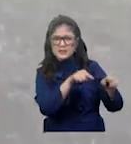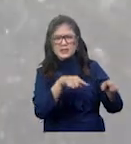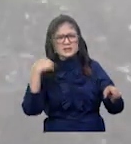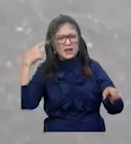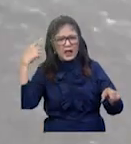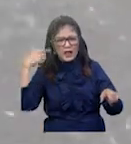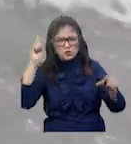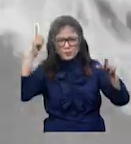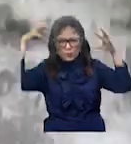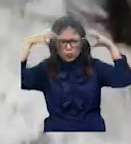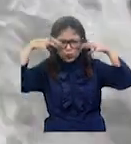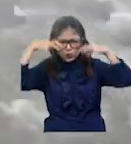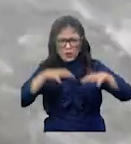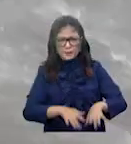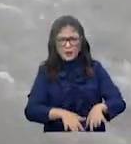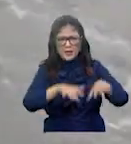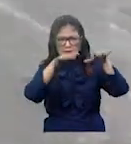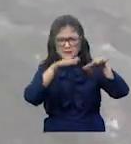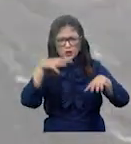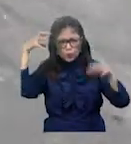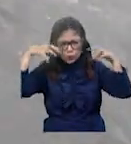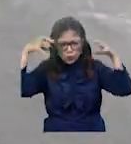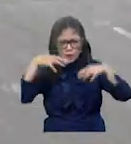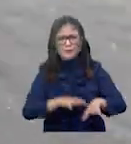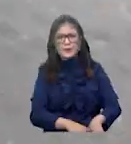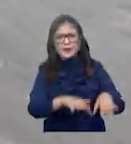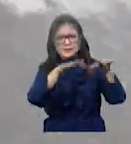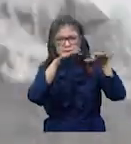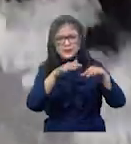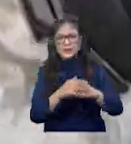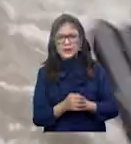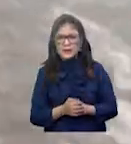Dari Subang, Jawa Barat, Yudi Heriawan Juanda, iNews, melaporkan.